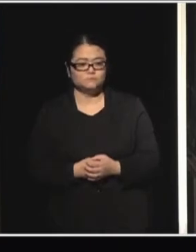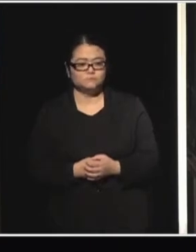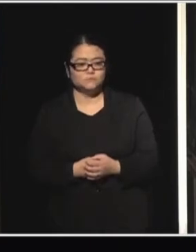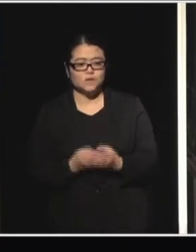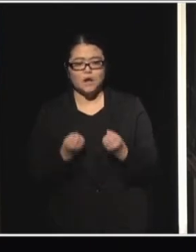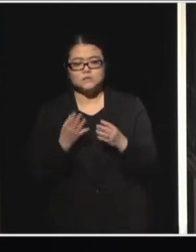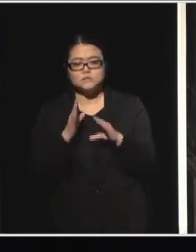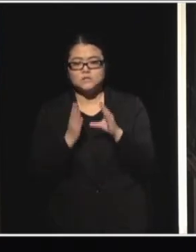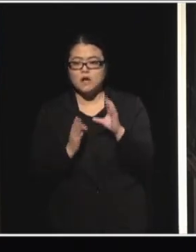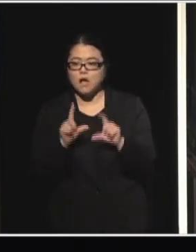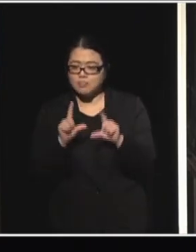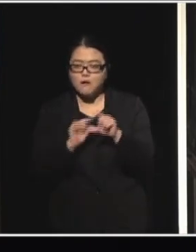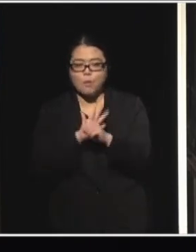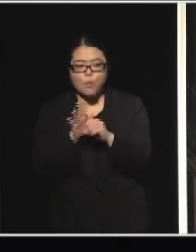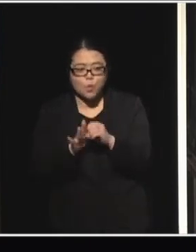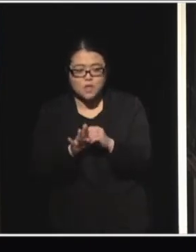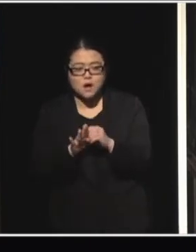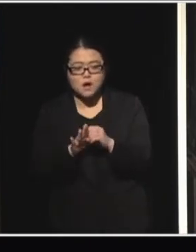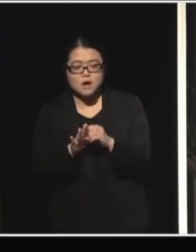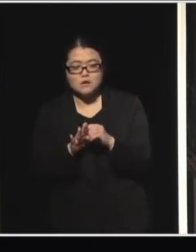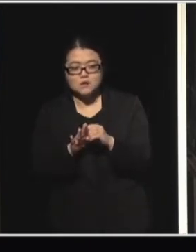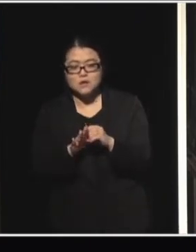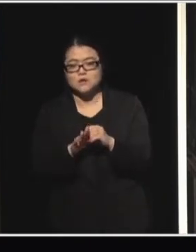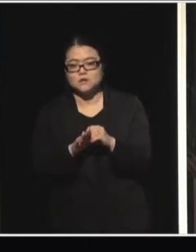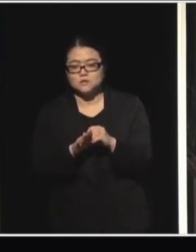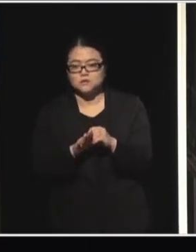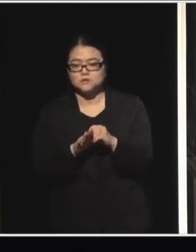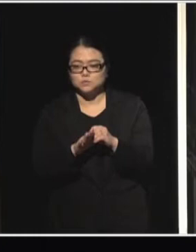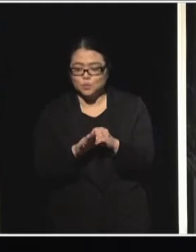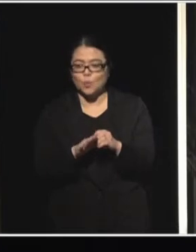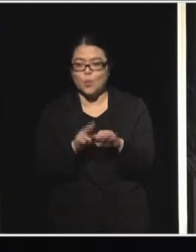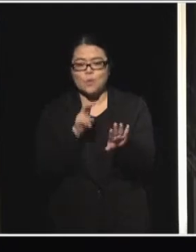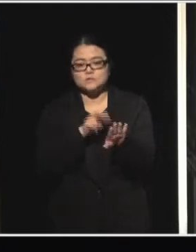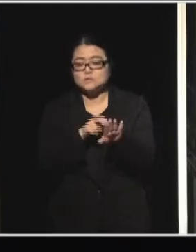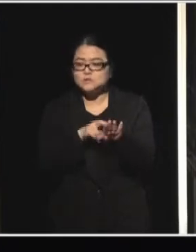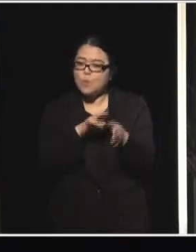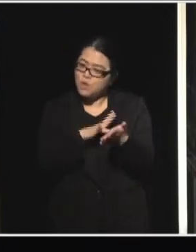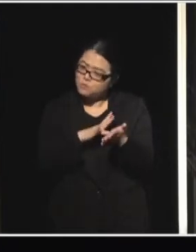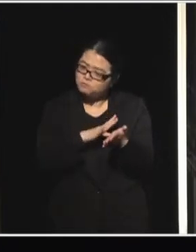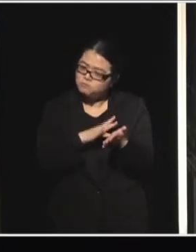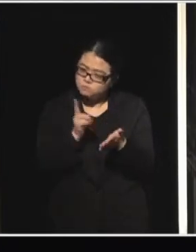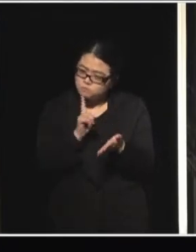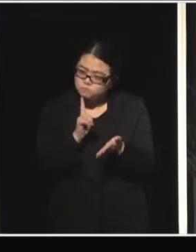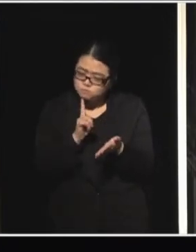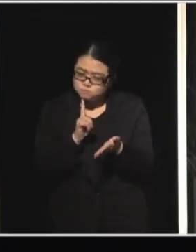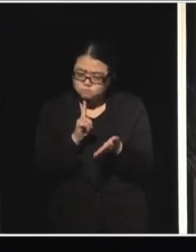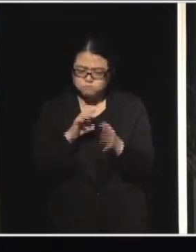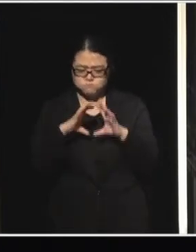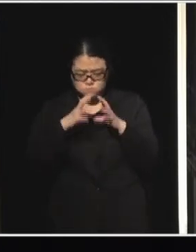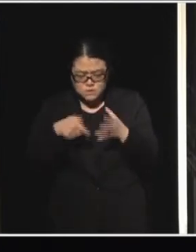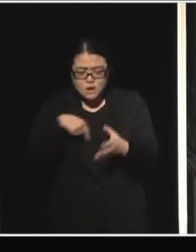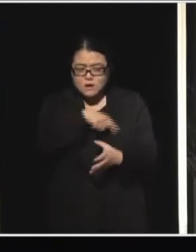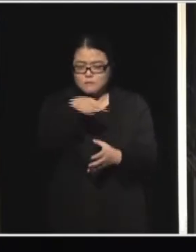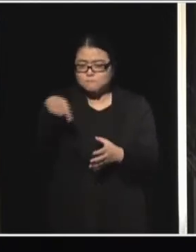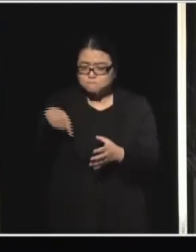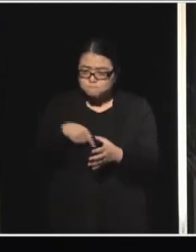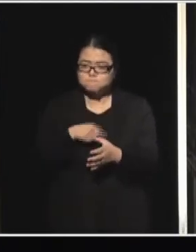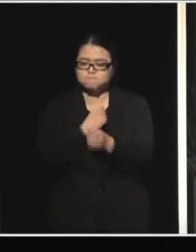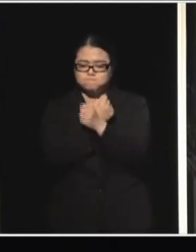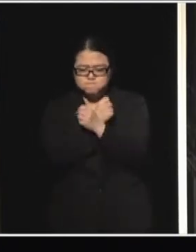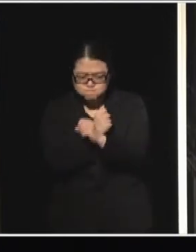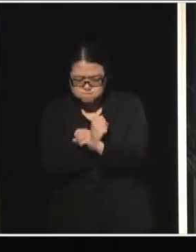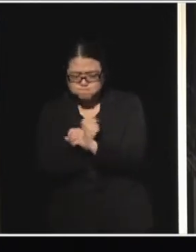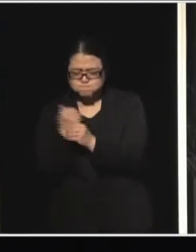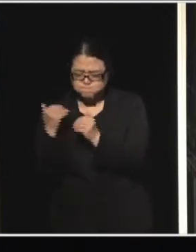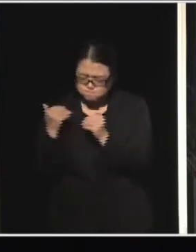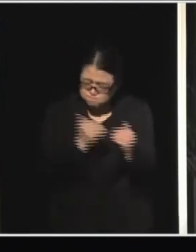薬はどれでしょうかということですね家留学に関しては世界中で相当な勢いで研究がされているわけ